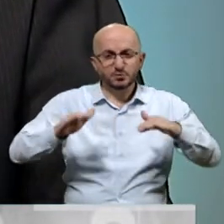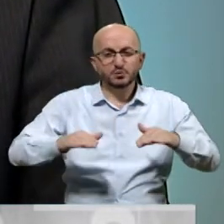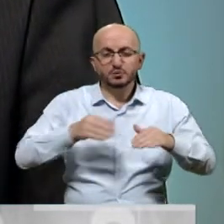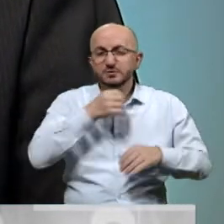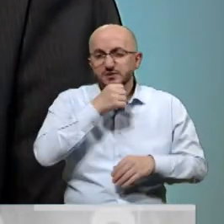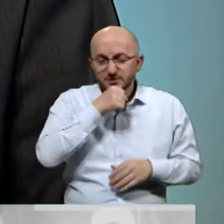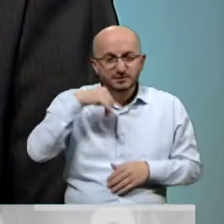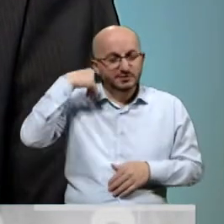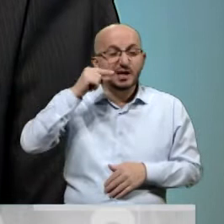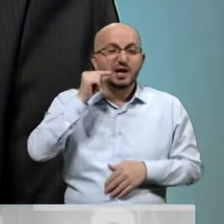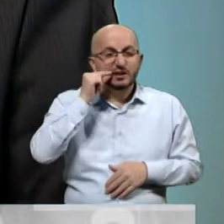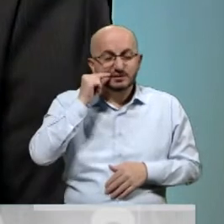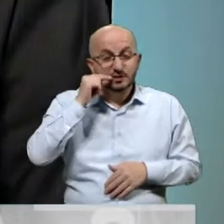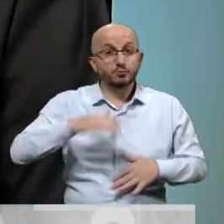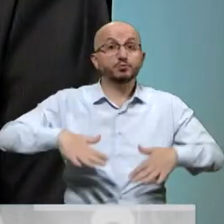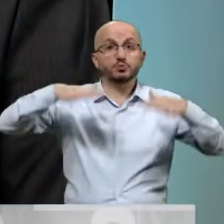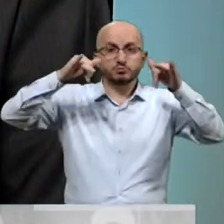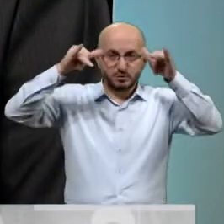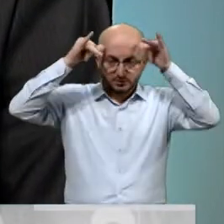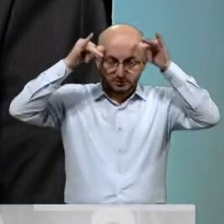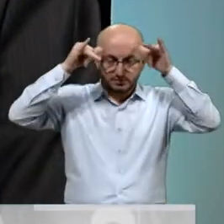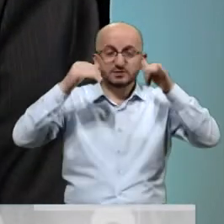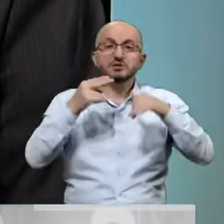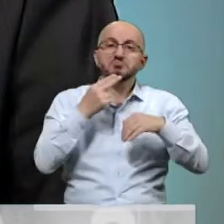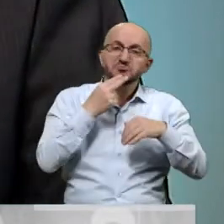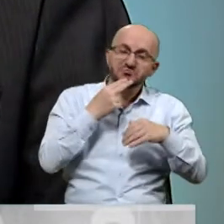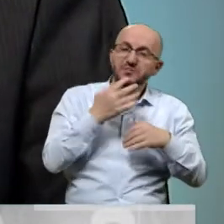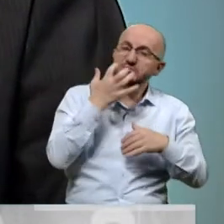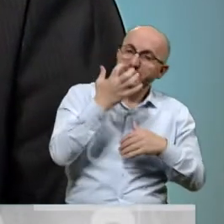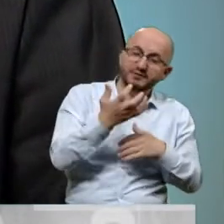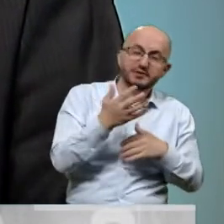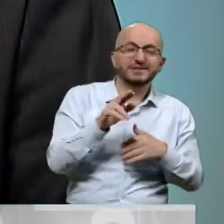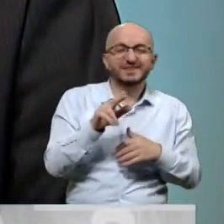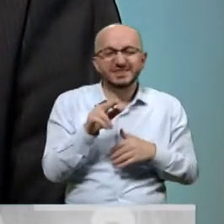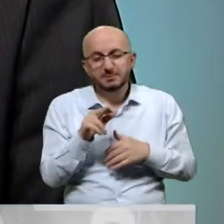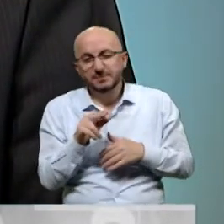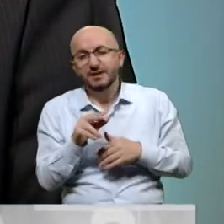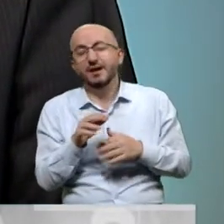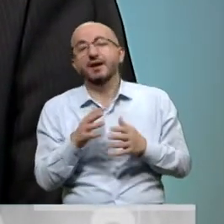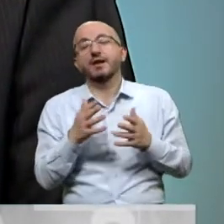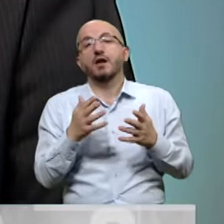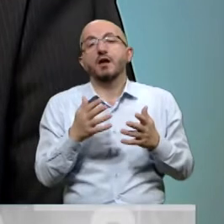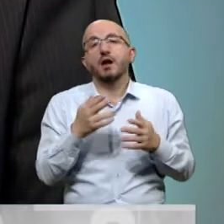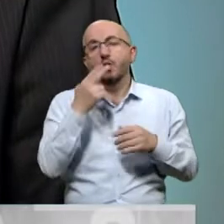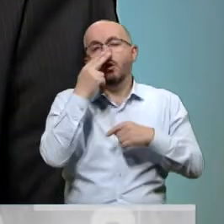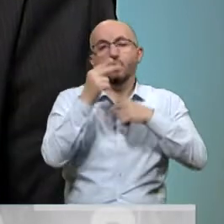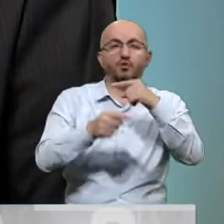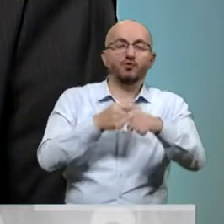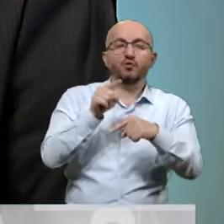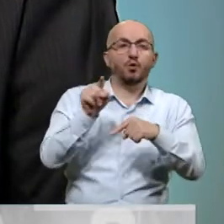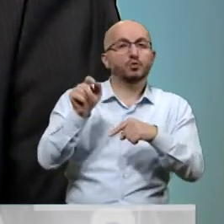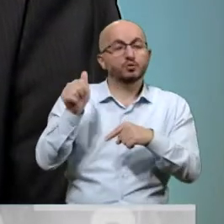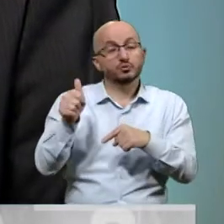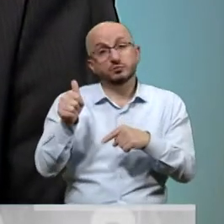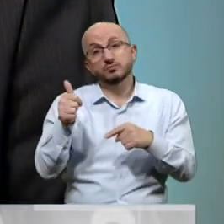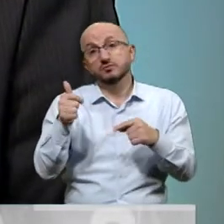erkeği, büyük baş hayvanların mesela yerine göre dişisi tavsiye edilir gibi. Bunlar tamamen örfi, o günün